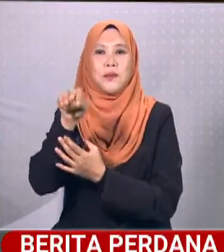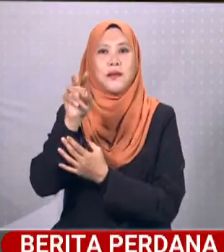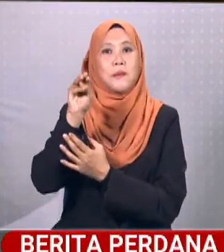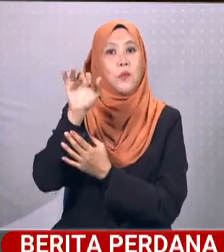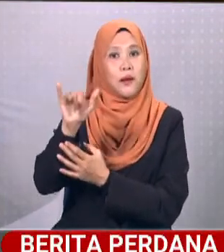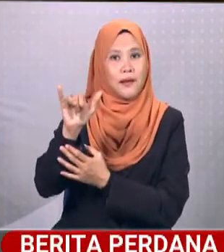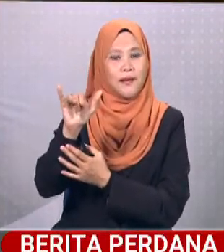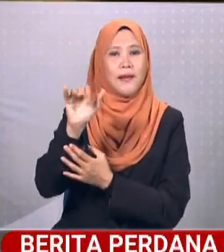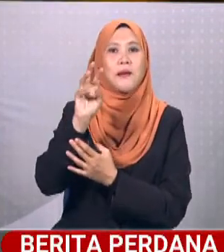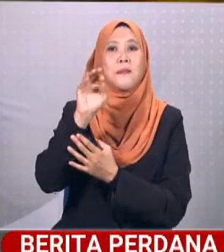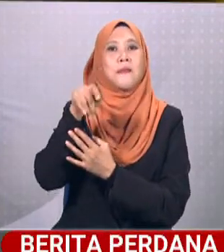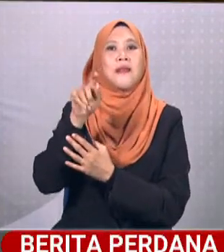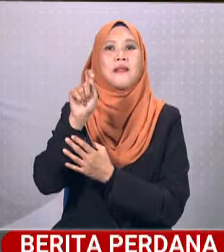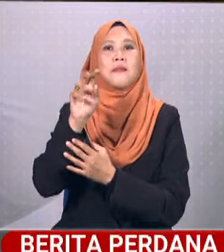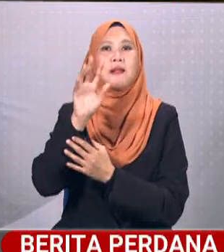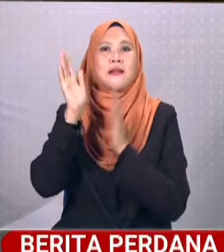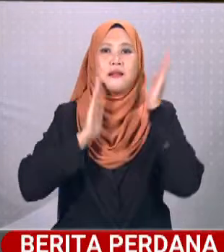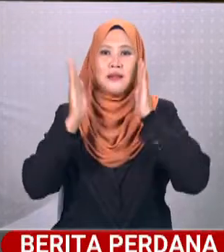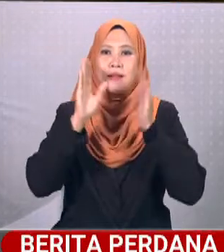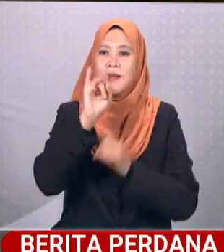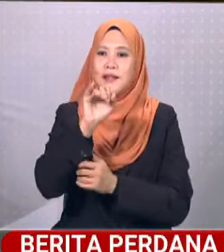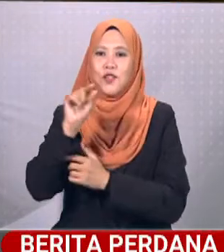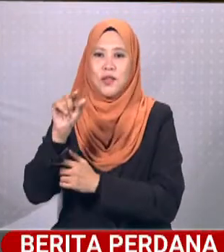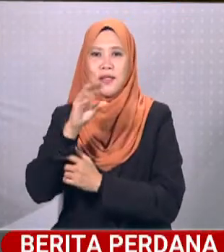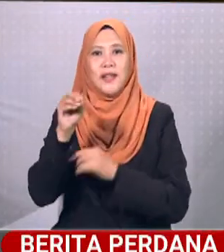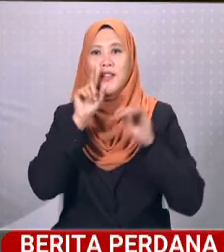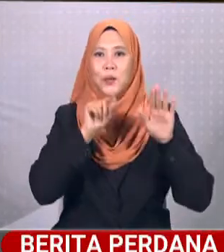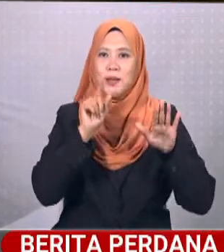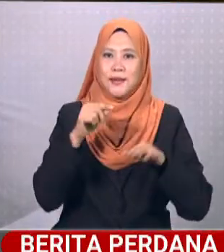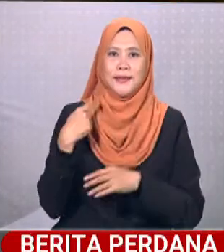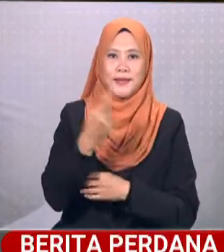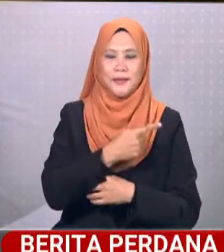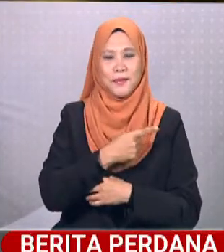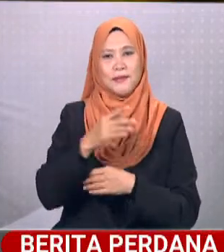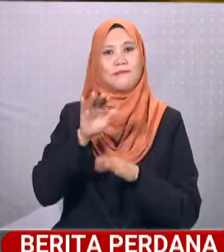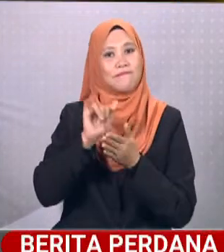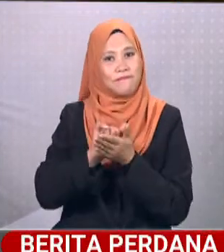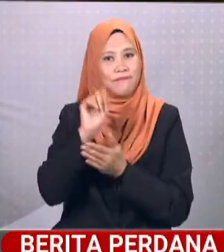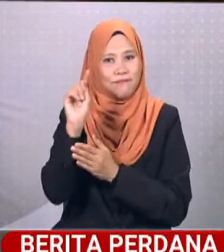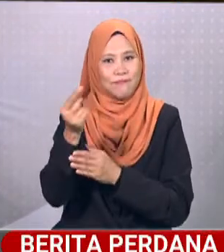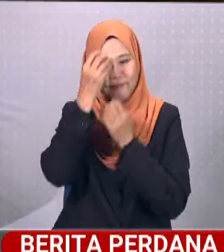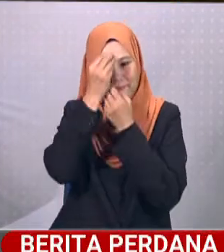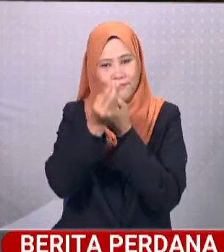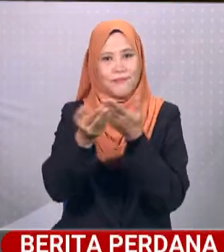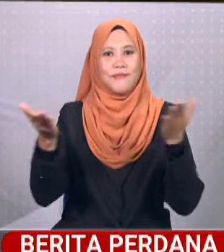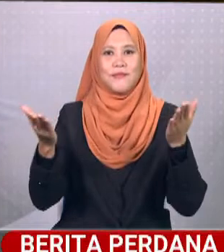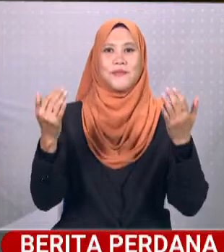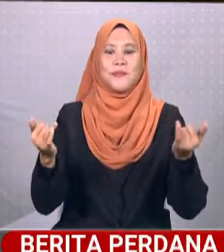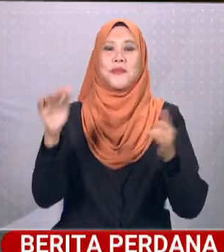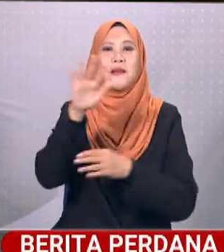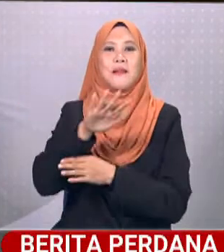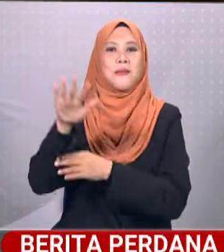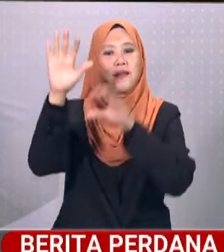www.met.gov.my, Map Malaysia, Facebook, Instagram dan Twitter rasmi kami. Sekian saja informasi cuaca untuk malam ini. Seterusnya kita lihat ramalan cuaca